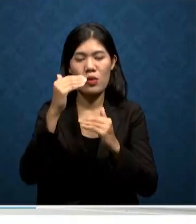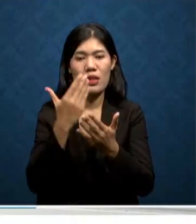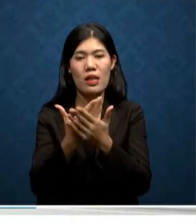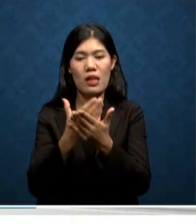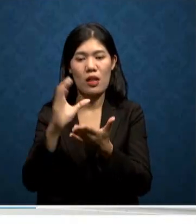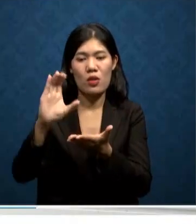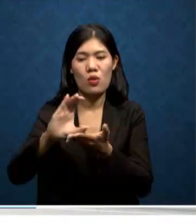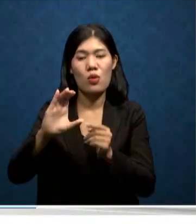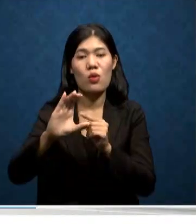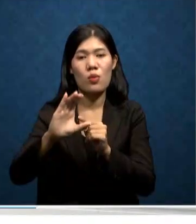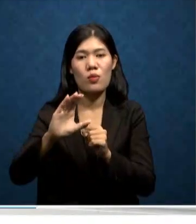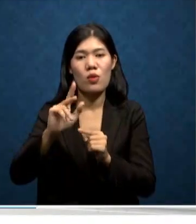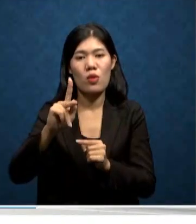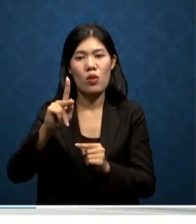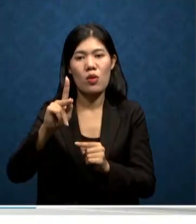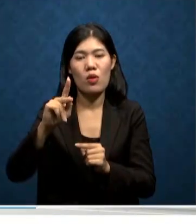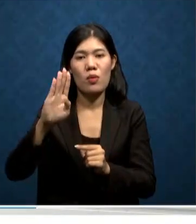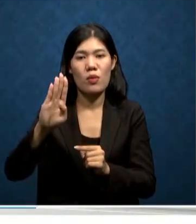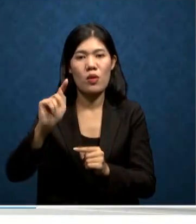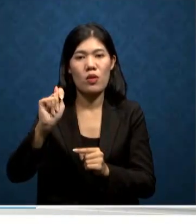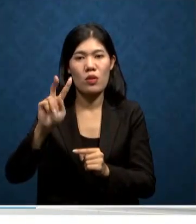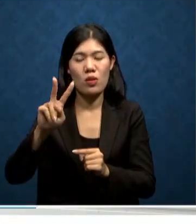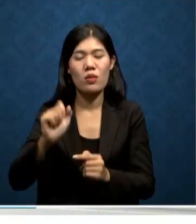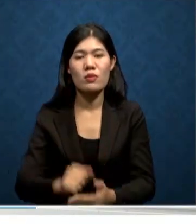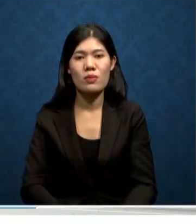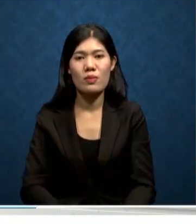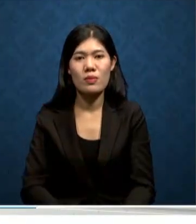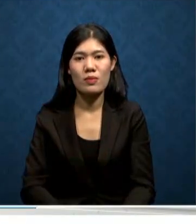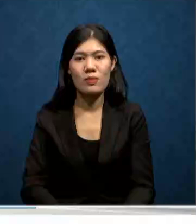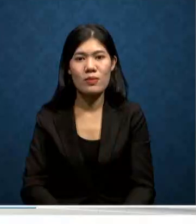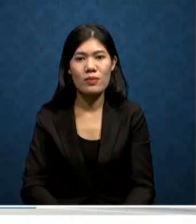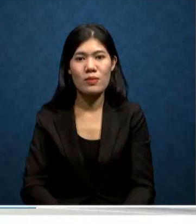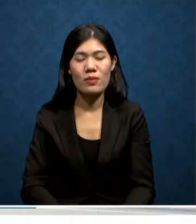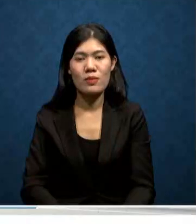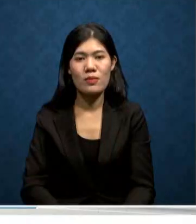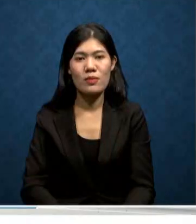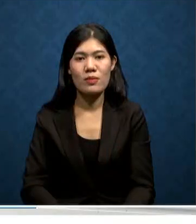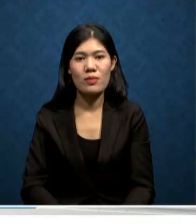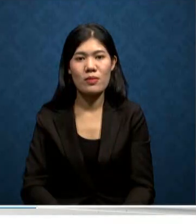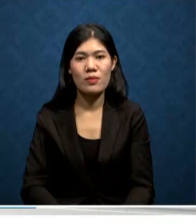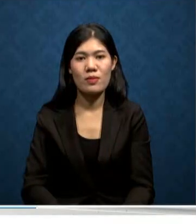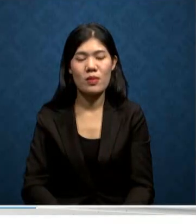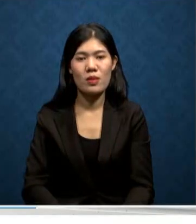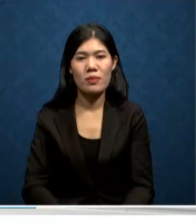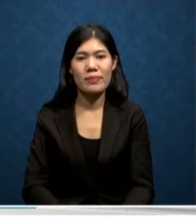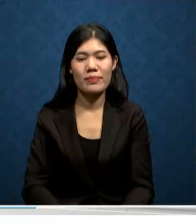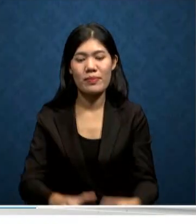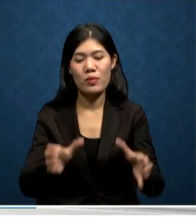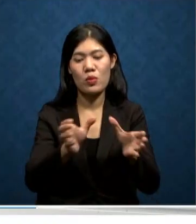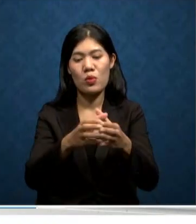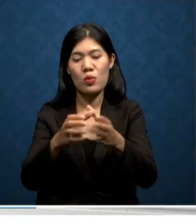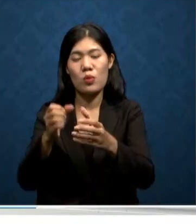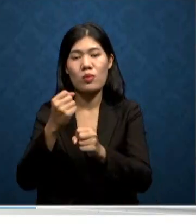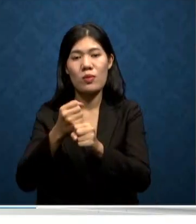วกตั้งกรอบงบประมาณไปเลยนะครับแล้วก็เปิดให้หน่วยงานต่างๆมาขอรับจัดสรร